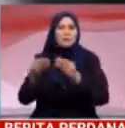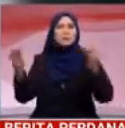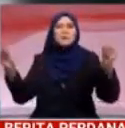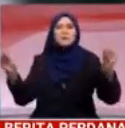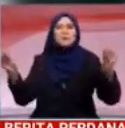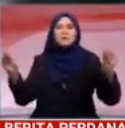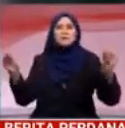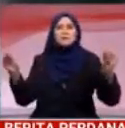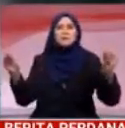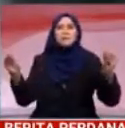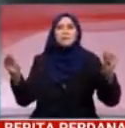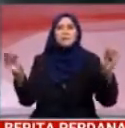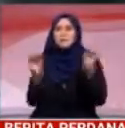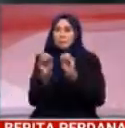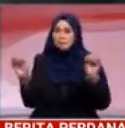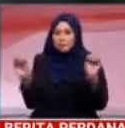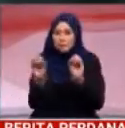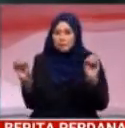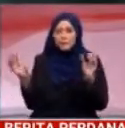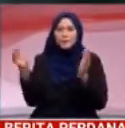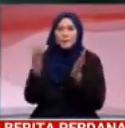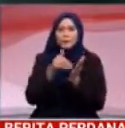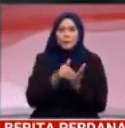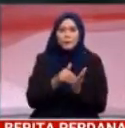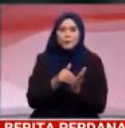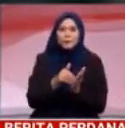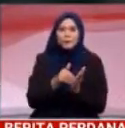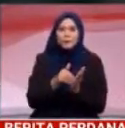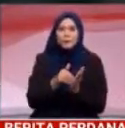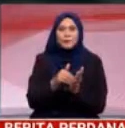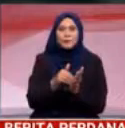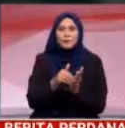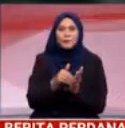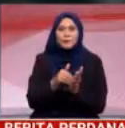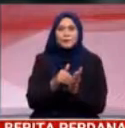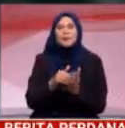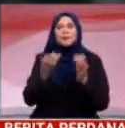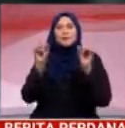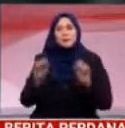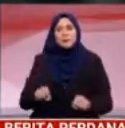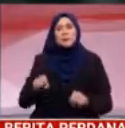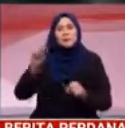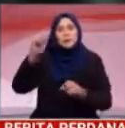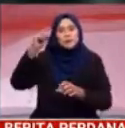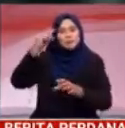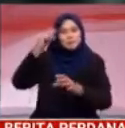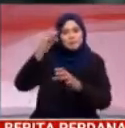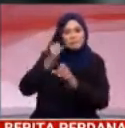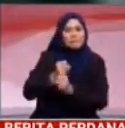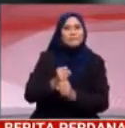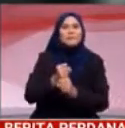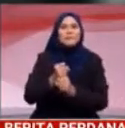sudah tiada lagi, supaya kita dapat yakin dan